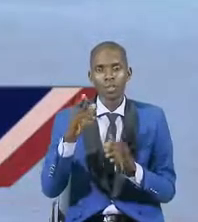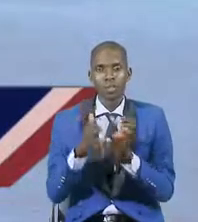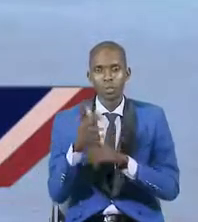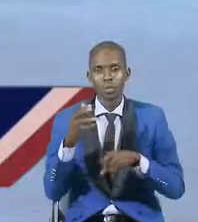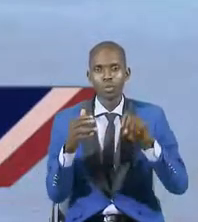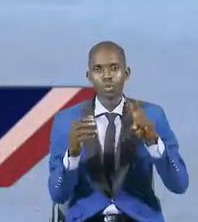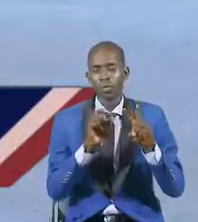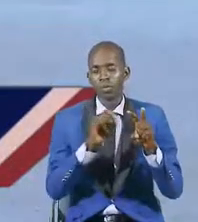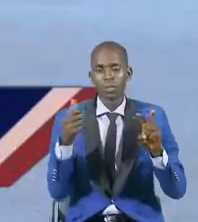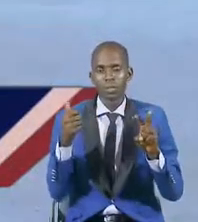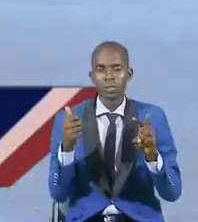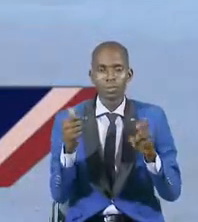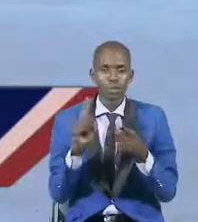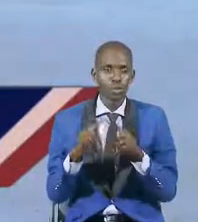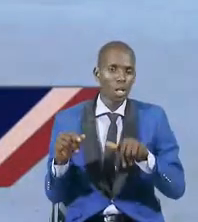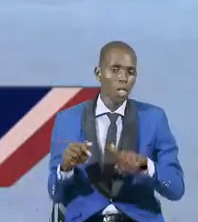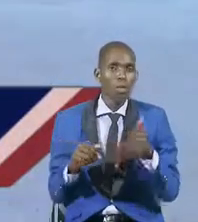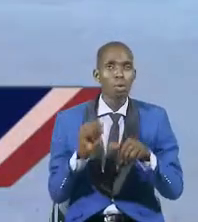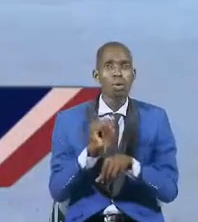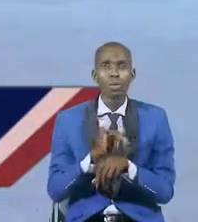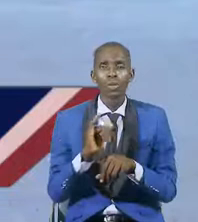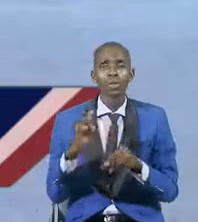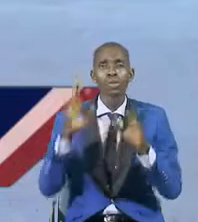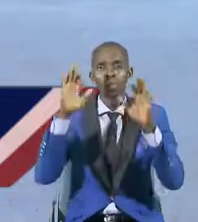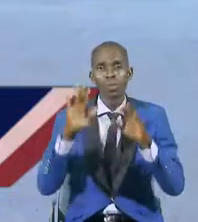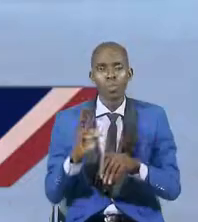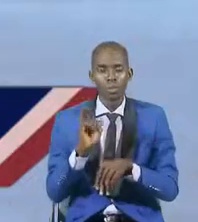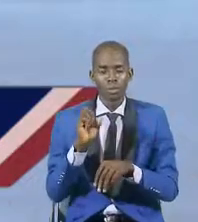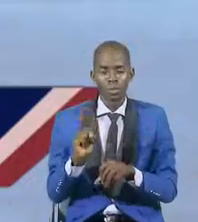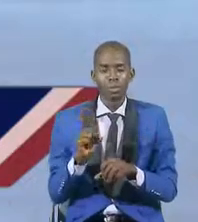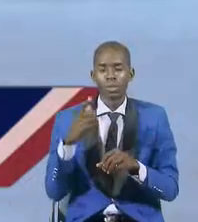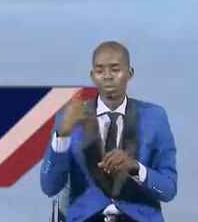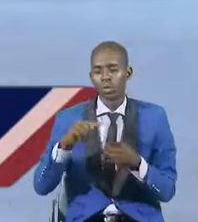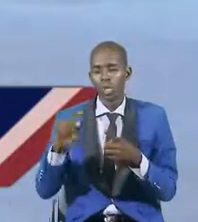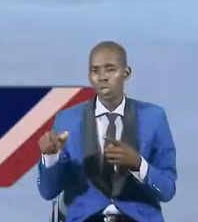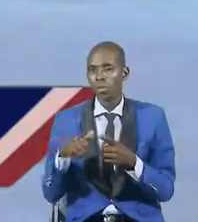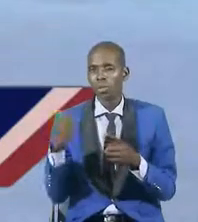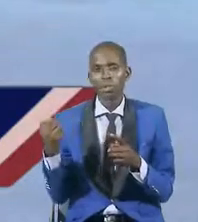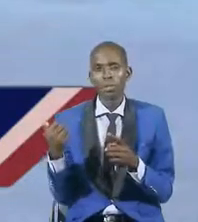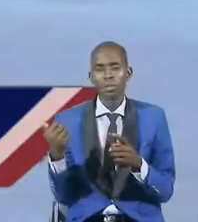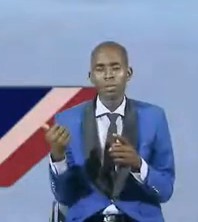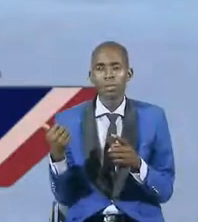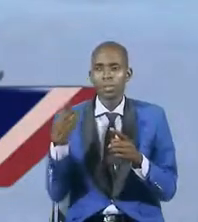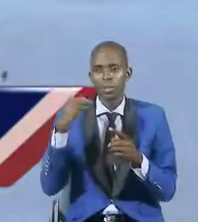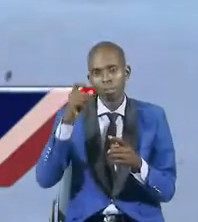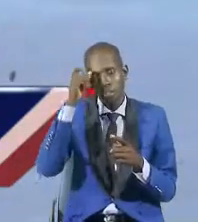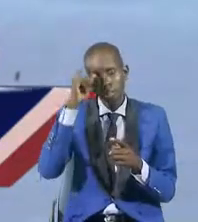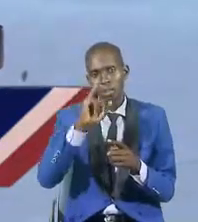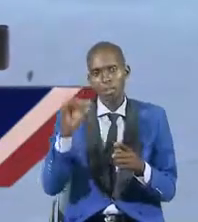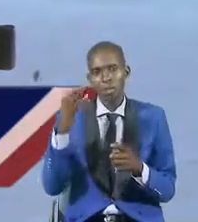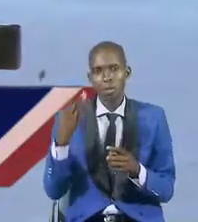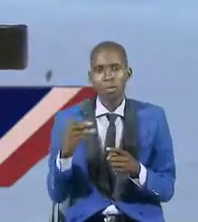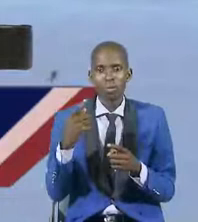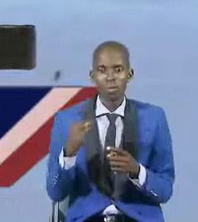verset 10. À un autre, le don d'opérer des miracles. À un autre, la prophétie. À un autre, le discernement